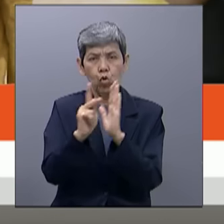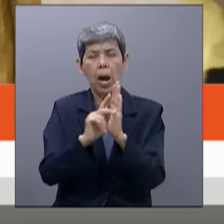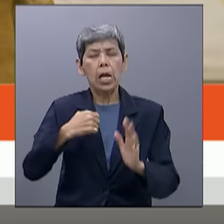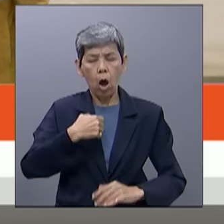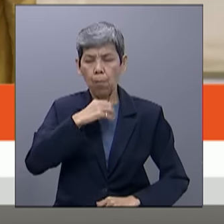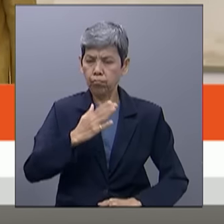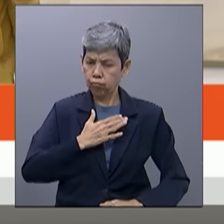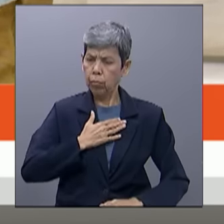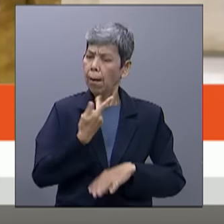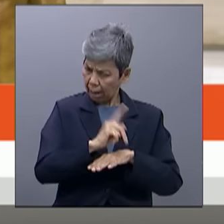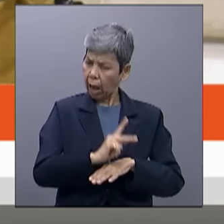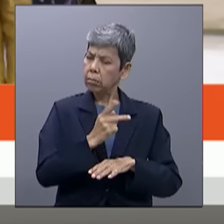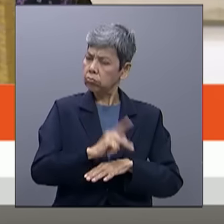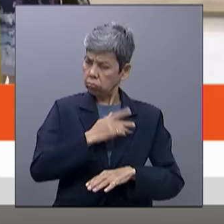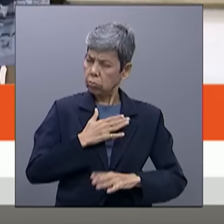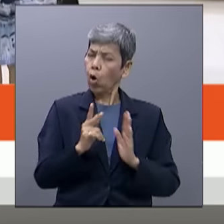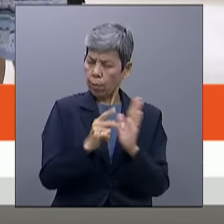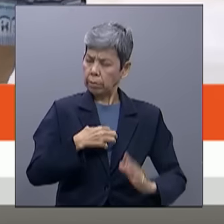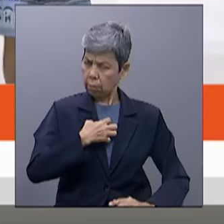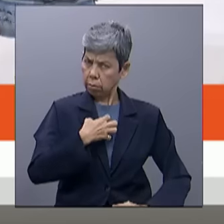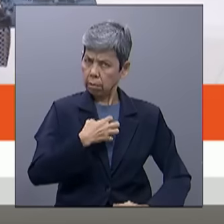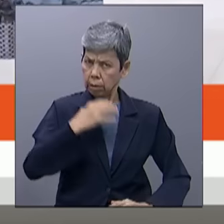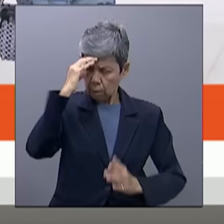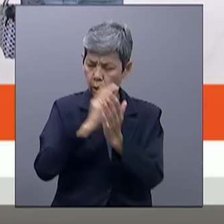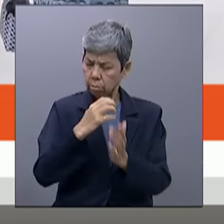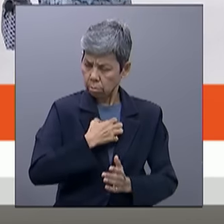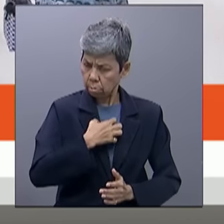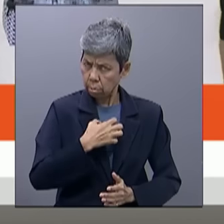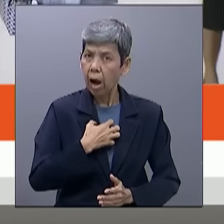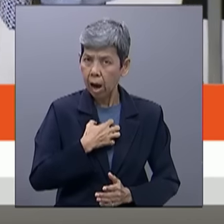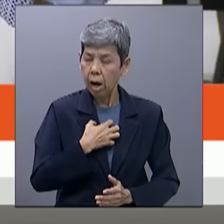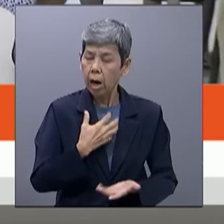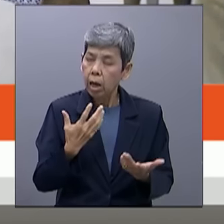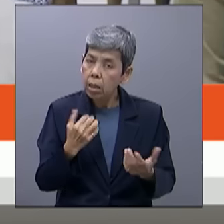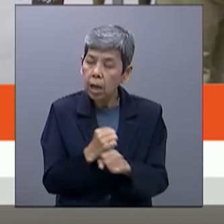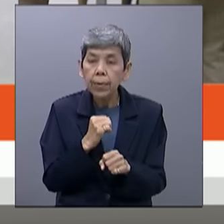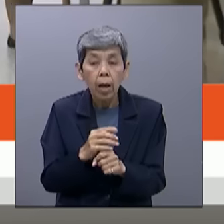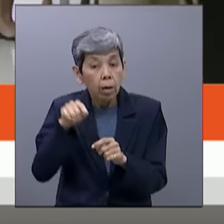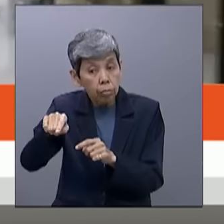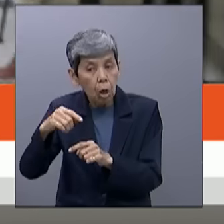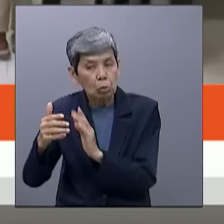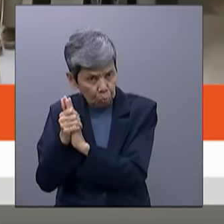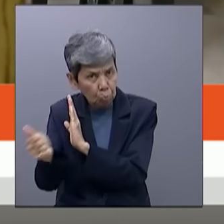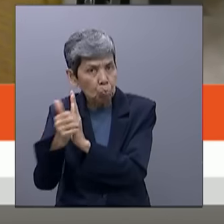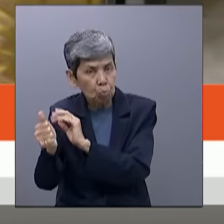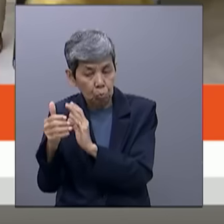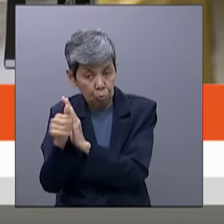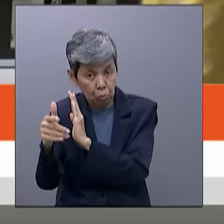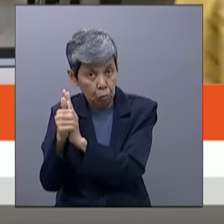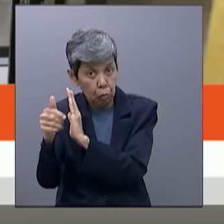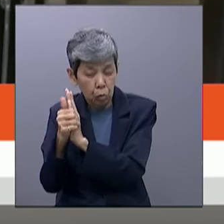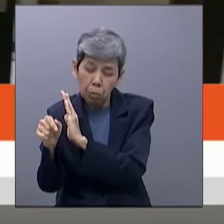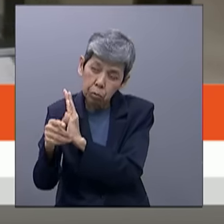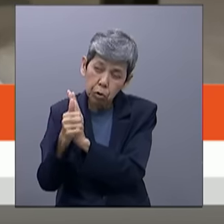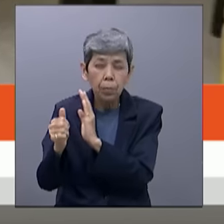อกเนี่ยผมอยากเป็นประธานกรรมาธิการกฎหมายตำรวจกระบวนการยุติธรรมอีกคนหนึ่งเขาเชี่ยวชาญทางด้าน